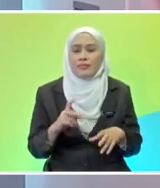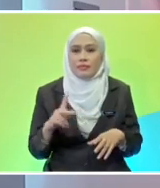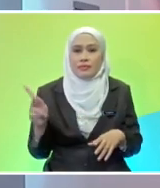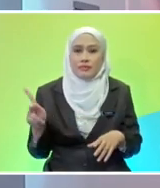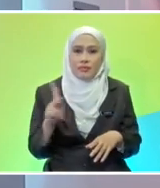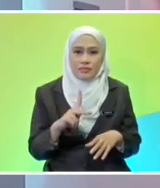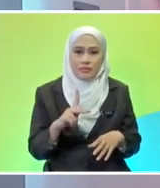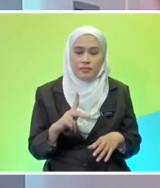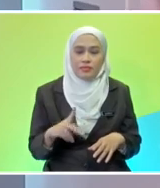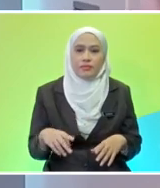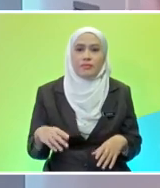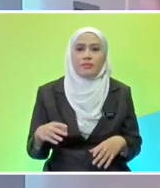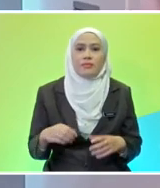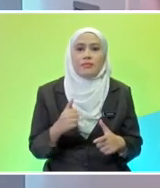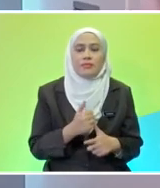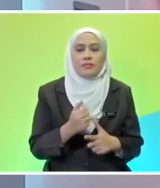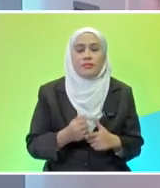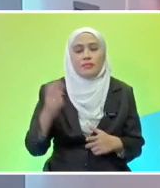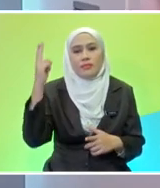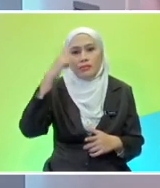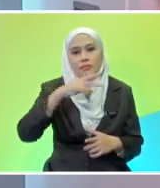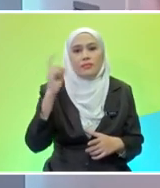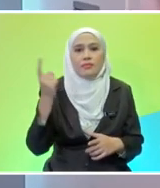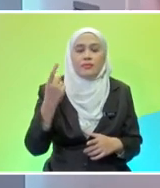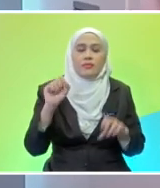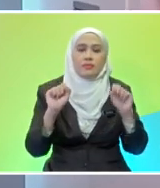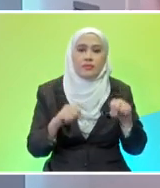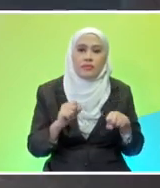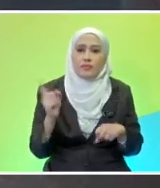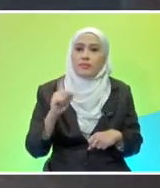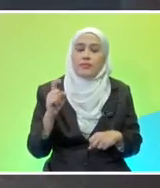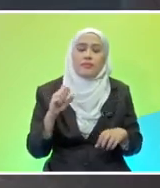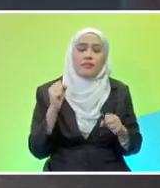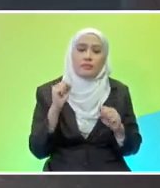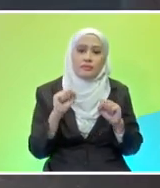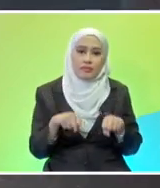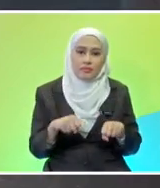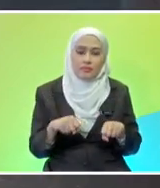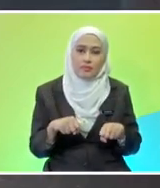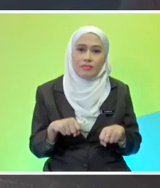boleh. Itu salah satu kreativiti kita. Dan